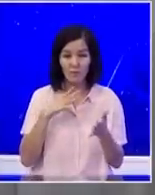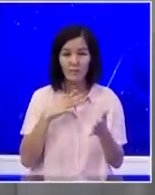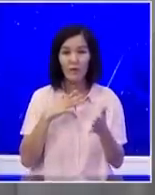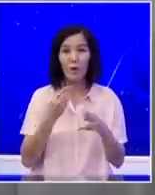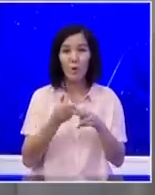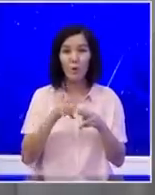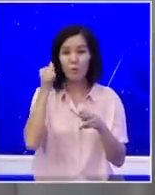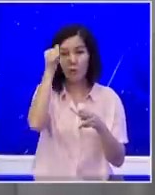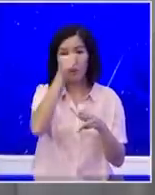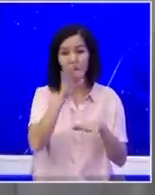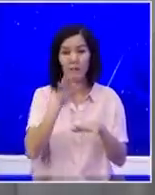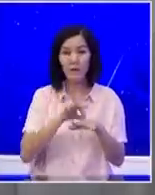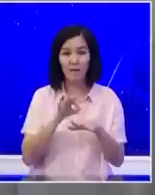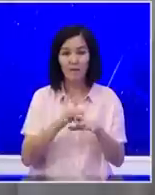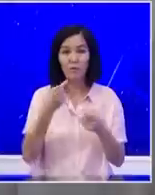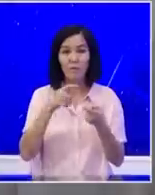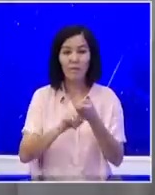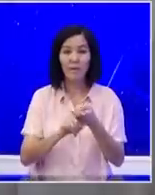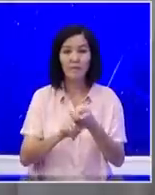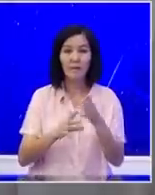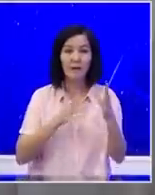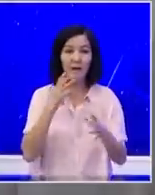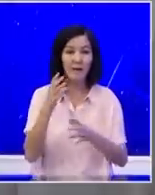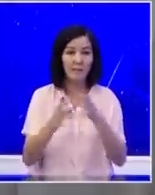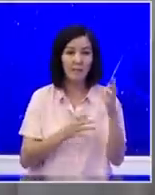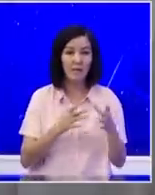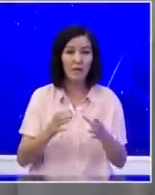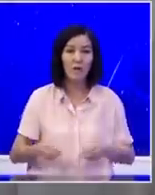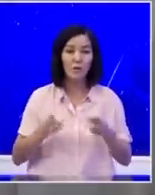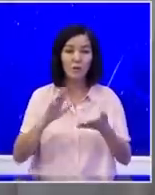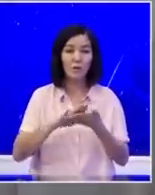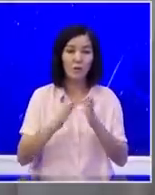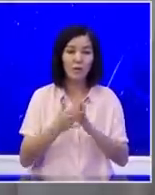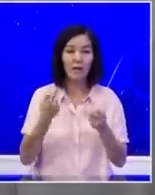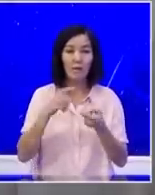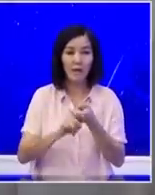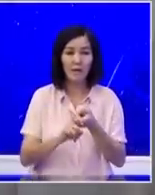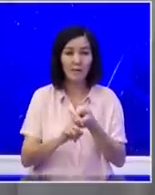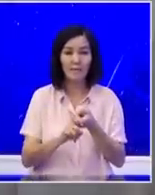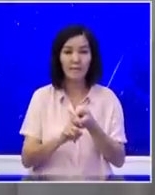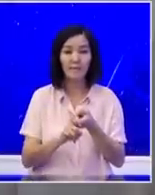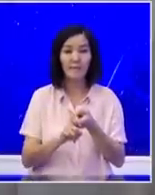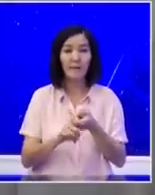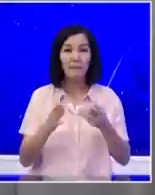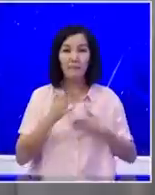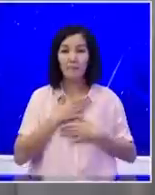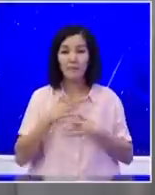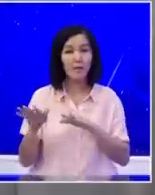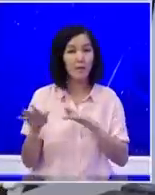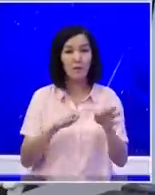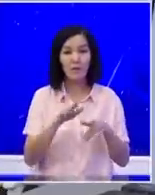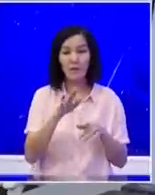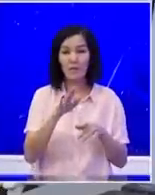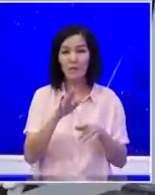осы жылғы індетке байланысты және бүкіл әлемде болып жатқан жағдайларға байланысты бізде ондай шаралар болмай